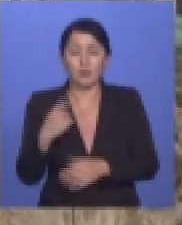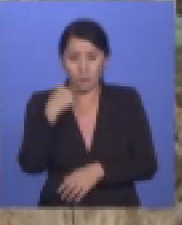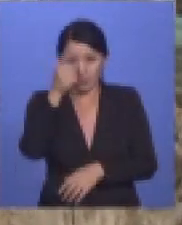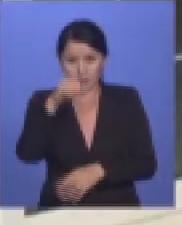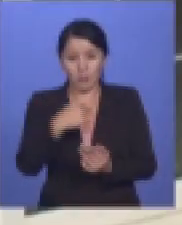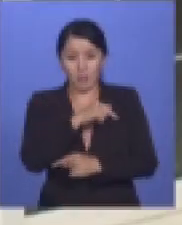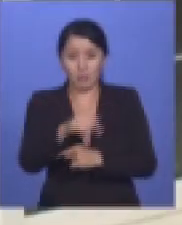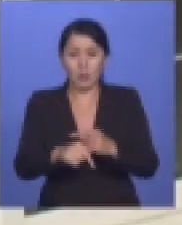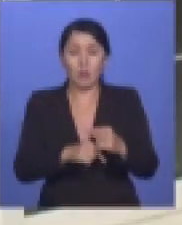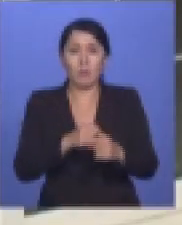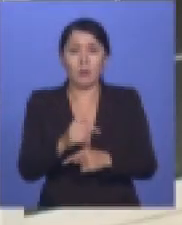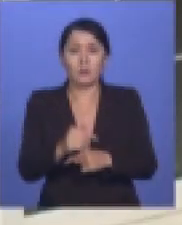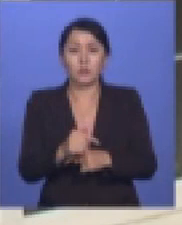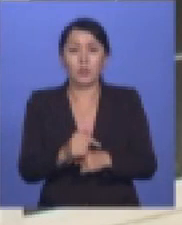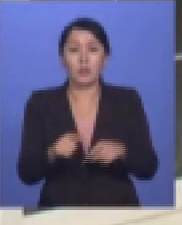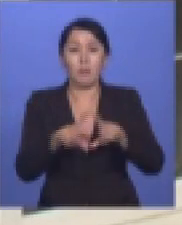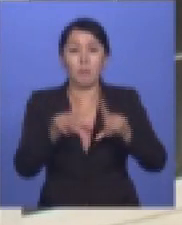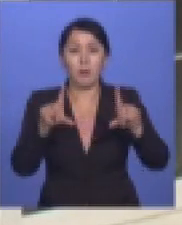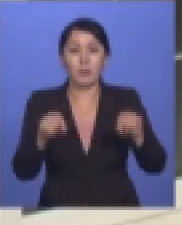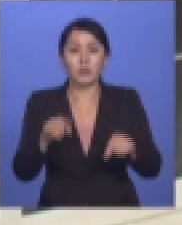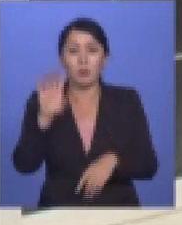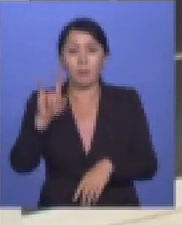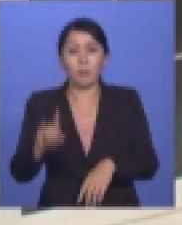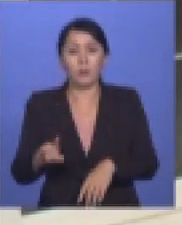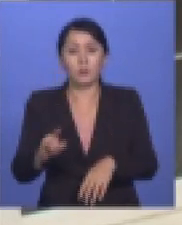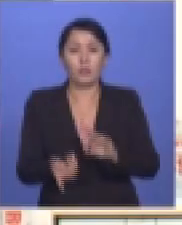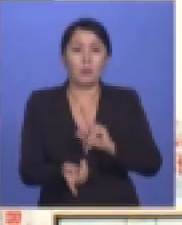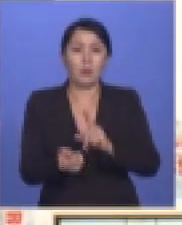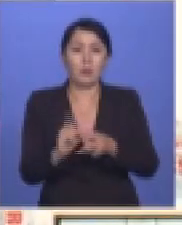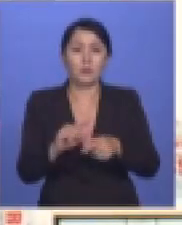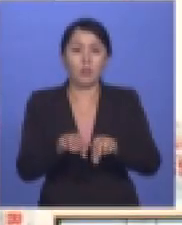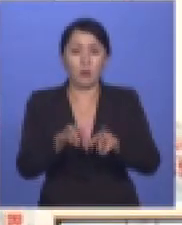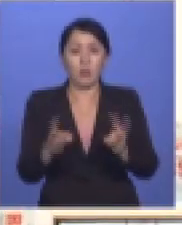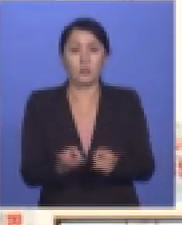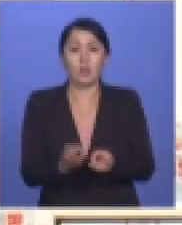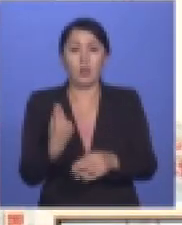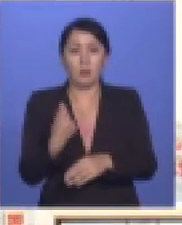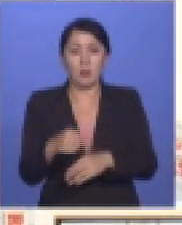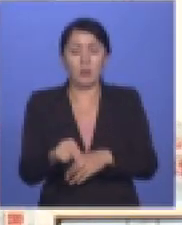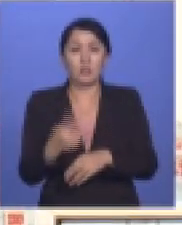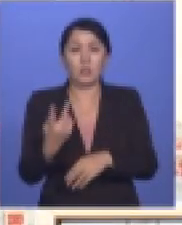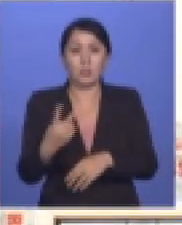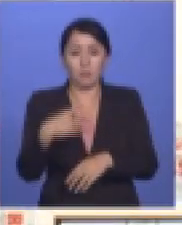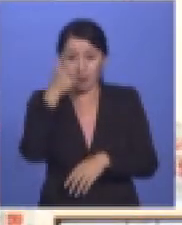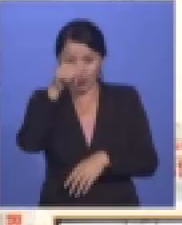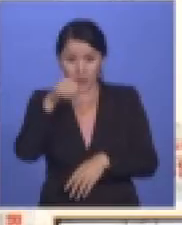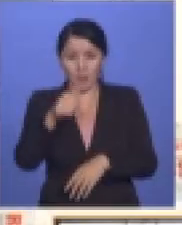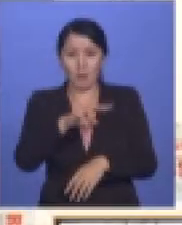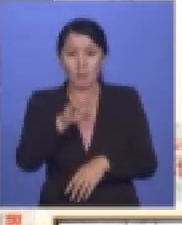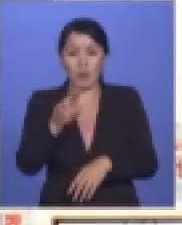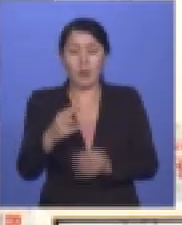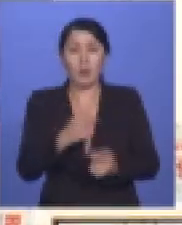жылы кәсіпкер өз есебінен ғимараттың ескі терезелерін ауыстырып, жылыту қазандығын сатып алды. Ал 2022 жылдың